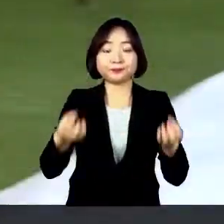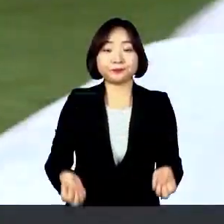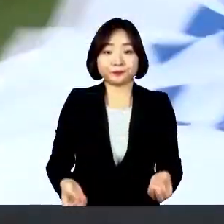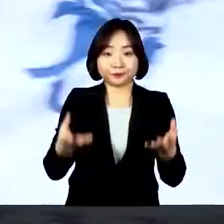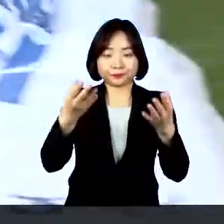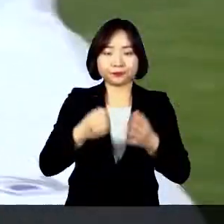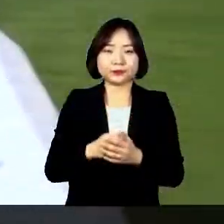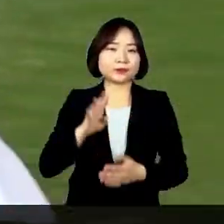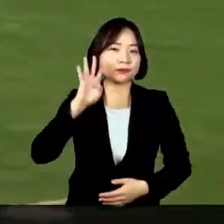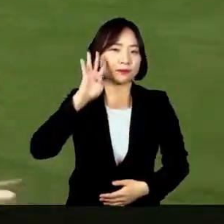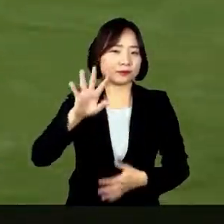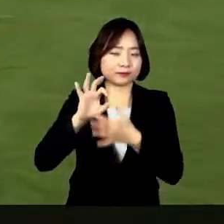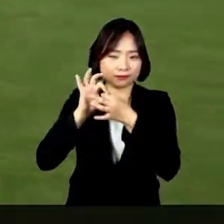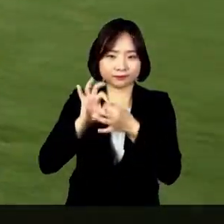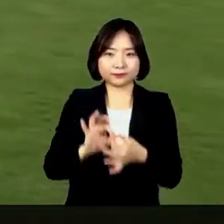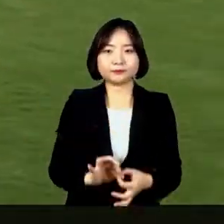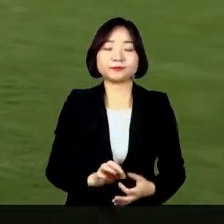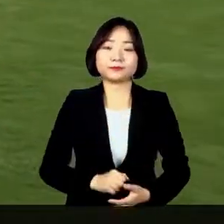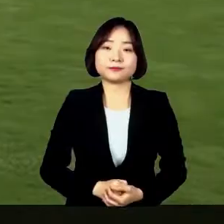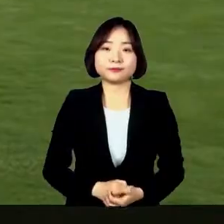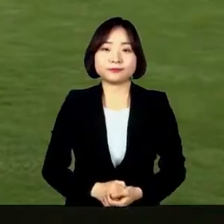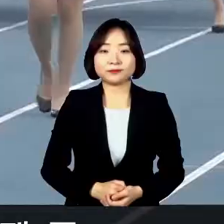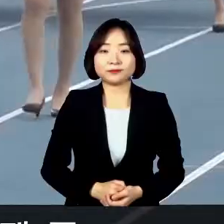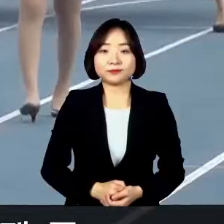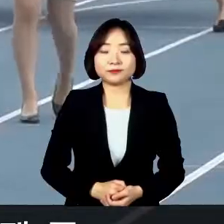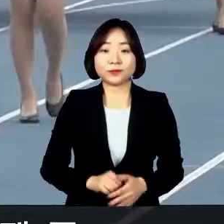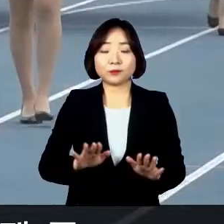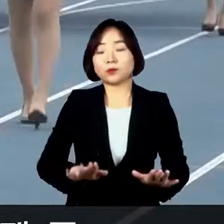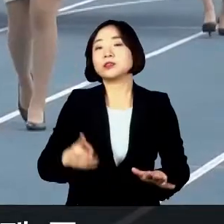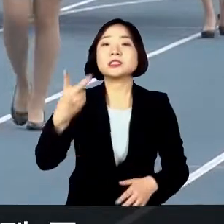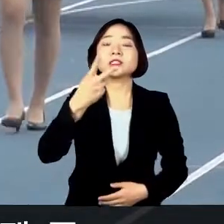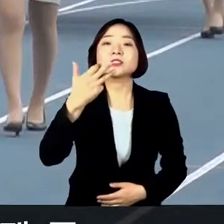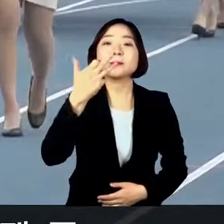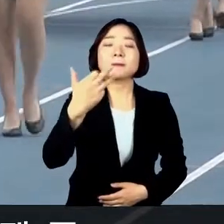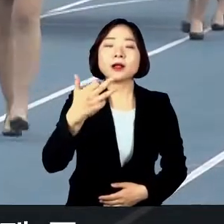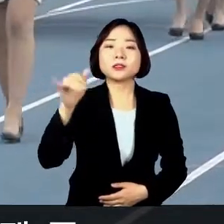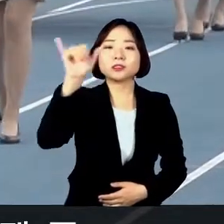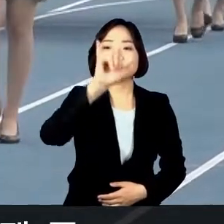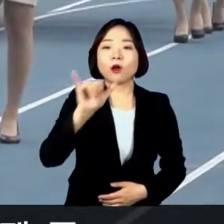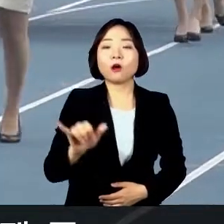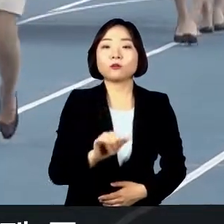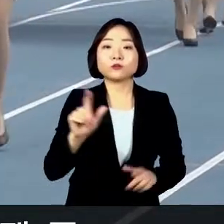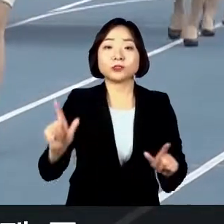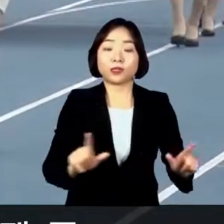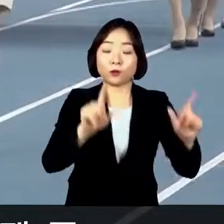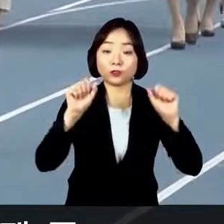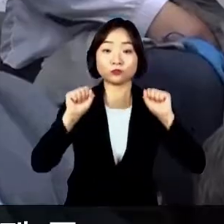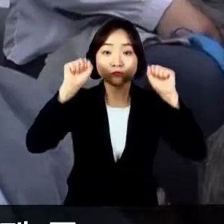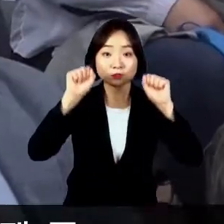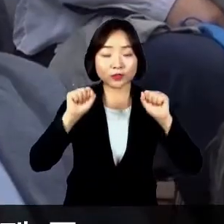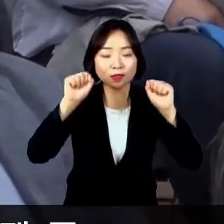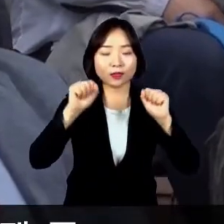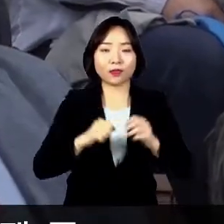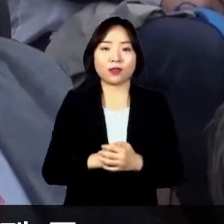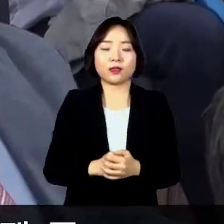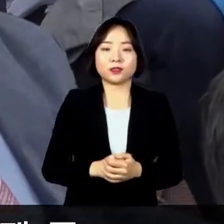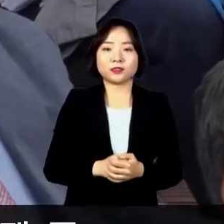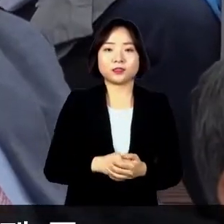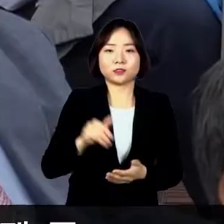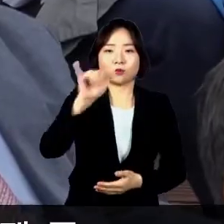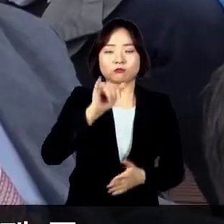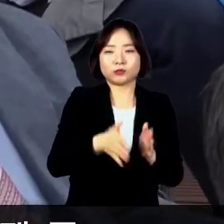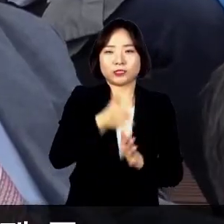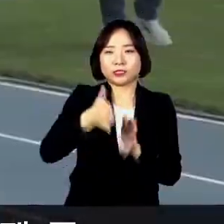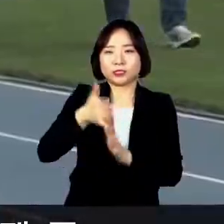갖고 4일간의 일정을 진행했습니다. 이번 2018 전국생활체육대축전에는 전국 17개